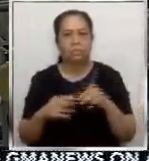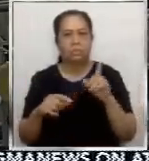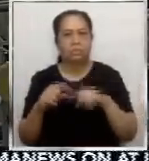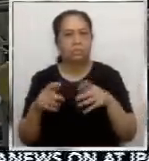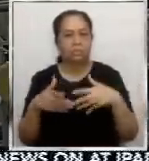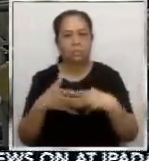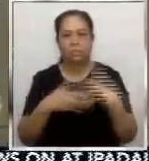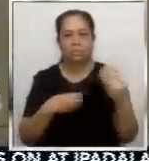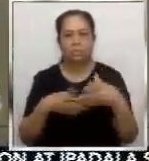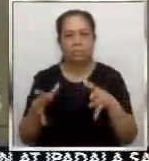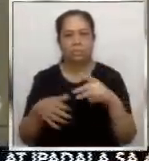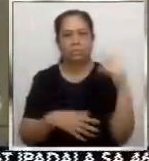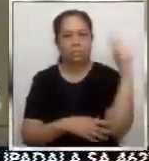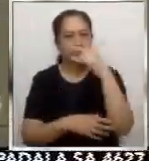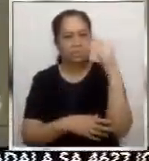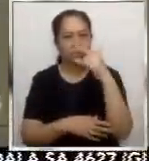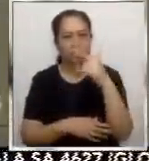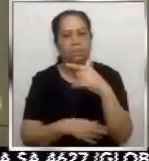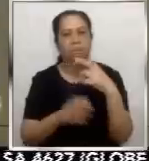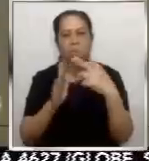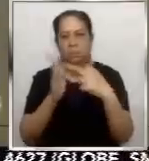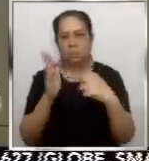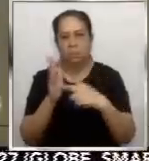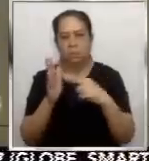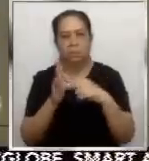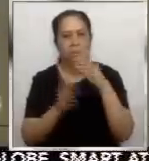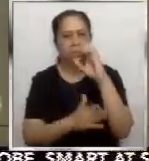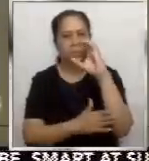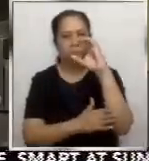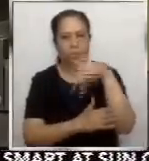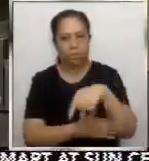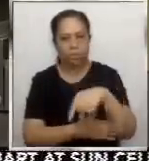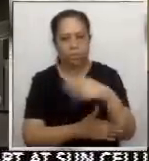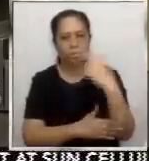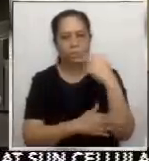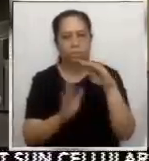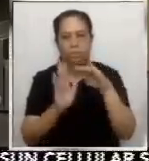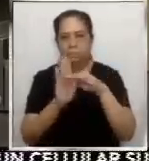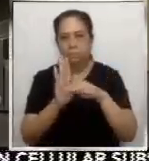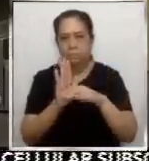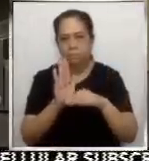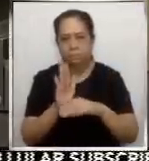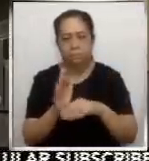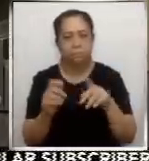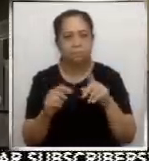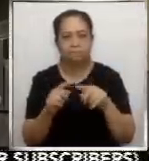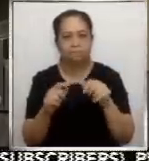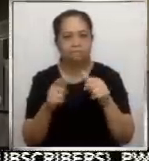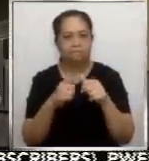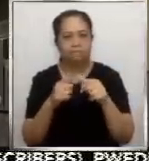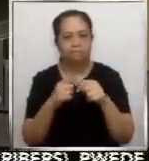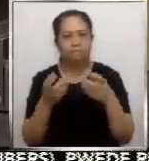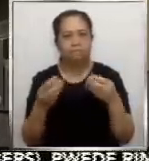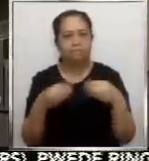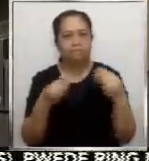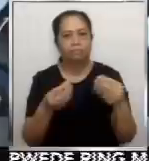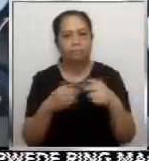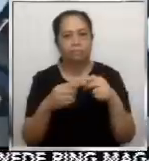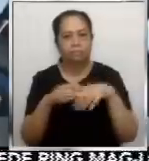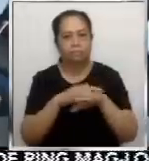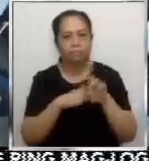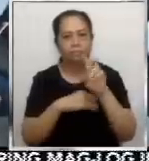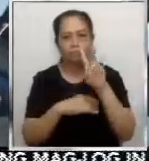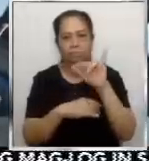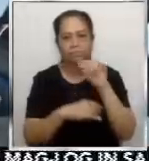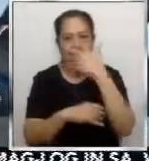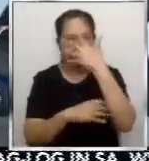sa airport alinsunod sa Enhanced Community Quarantine Guidelines na hindi muna nag-issue ng entry visa sa bansa. I've